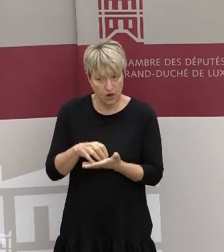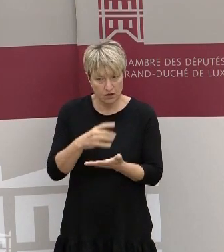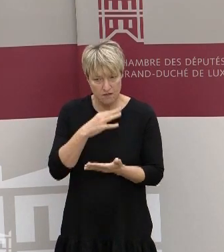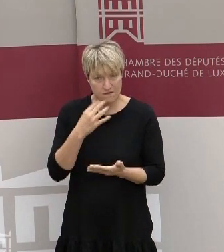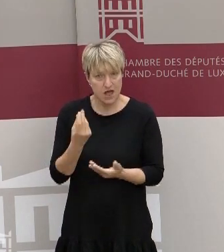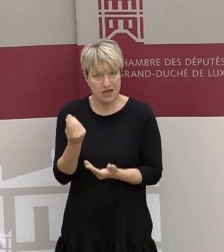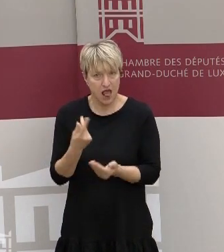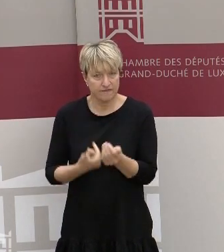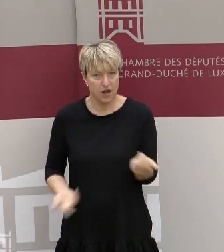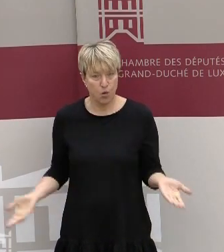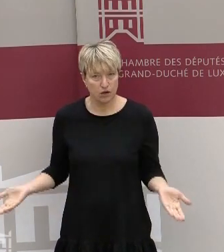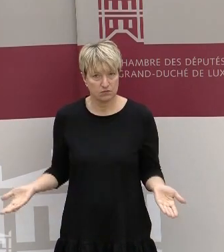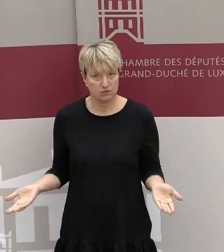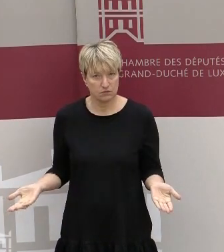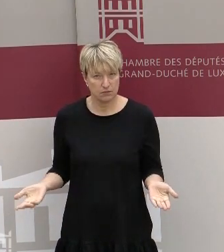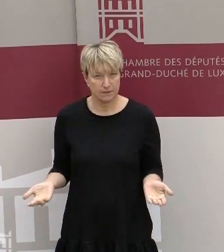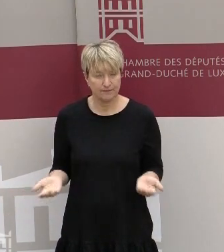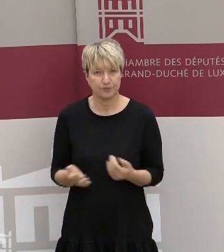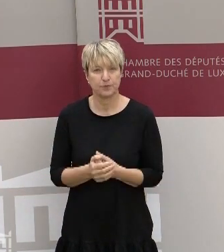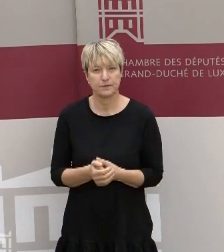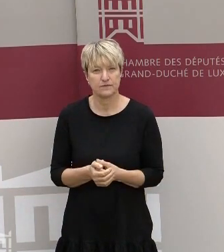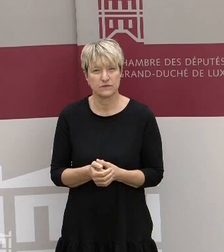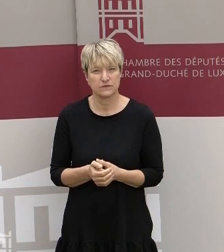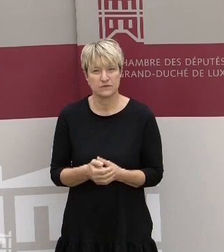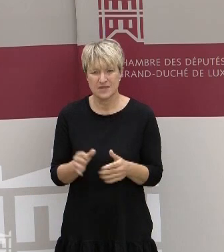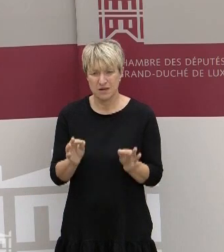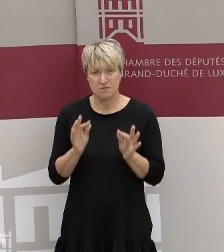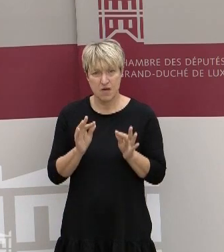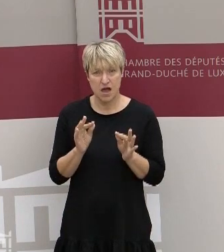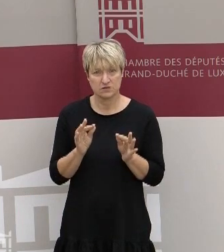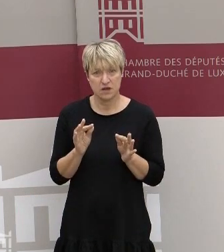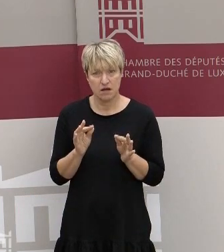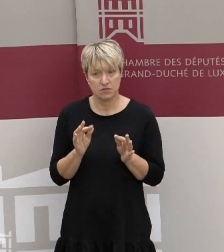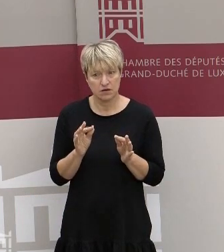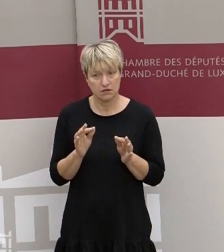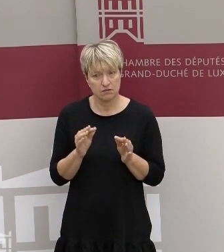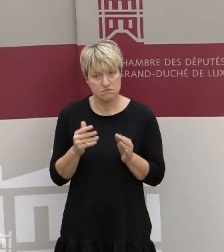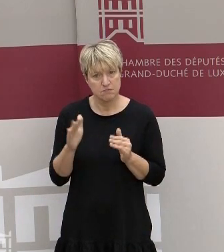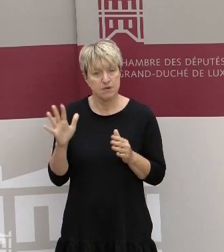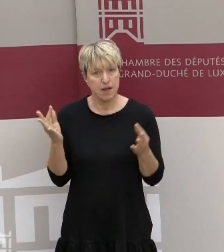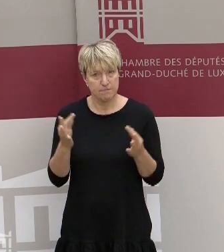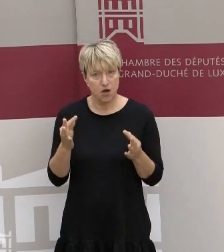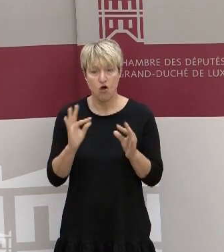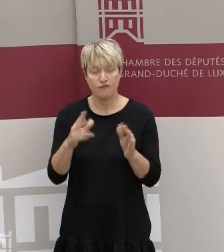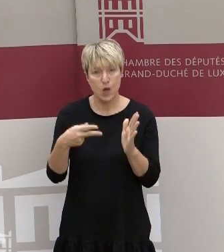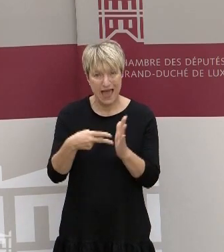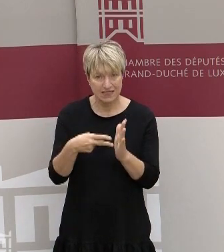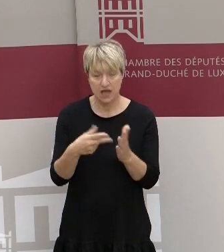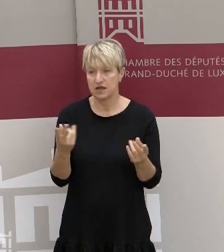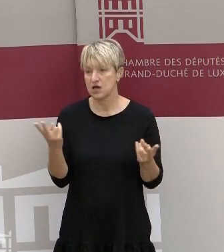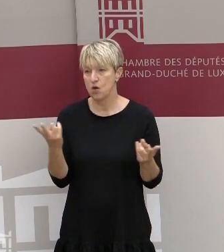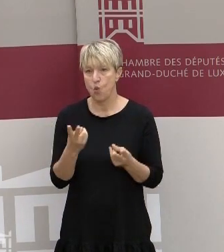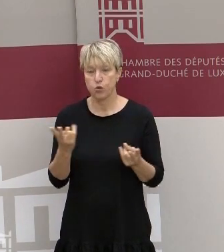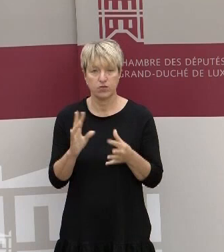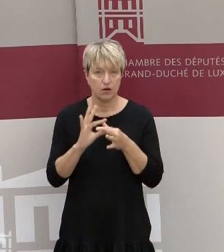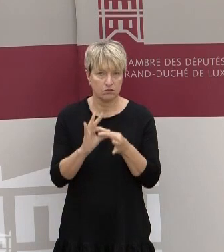alle für energetische Renovationen zu finanzieren, weil jeder von uns profitiert vom angespürten CO2.